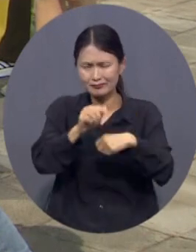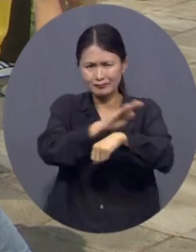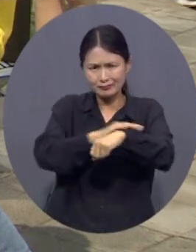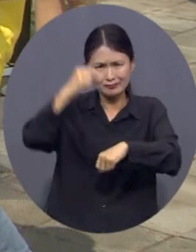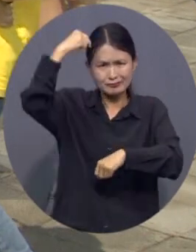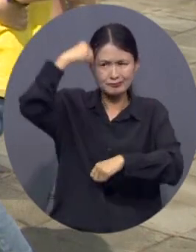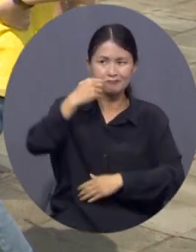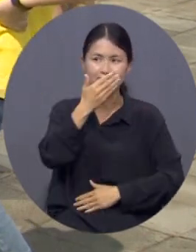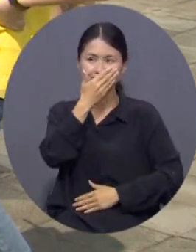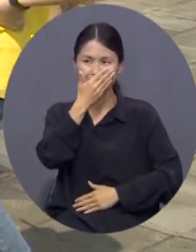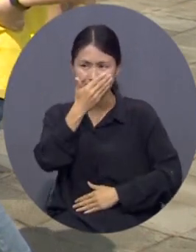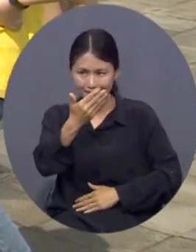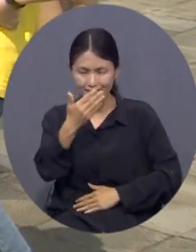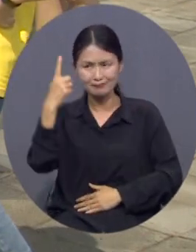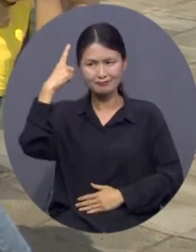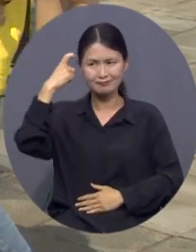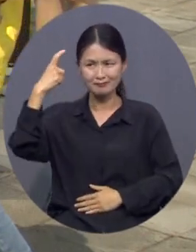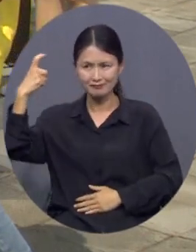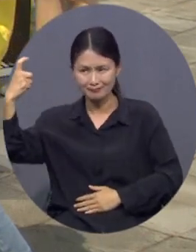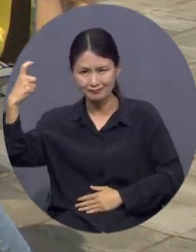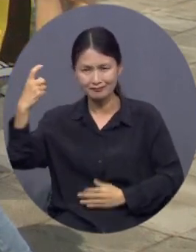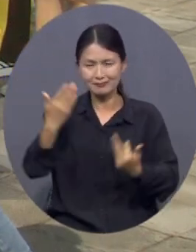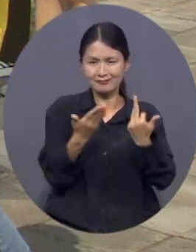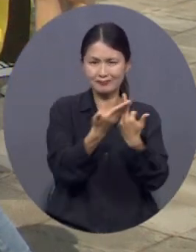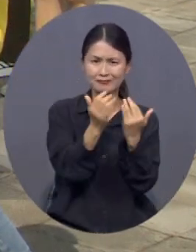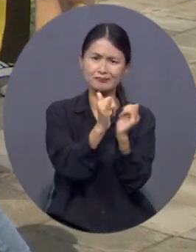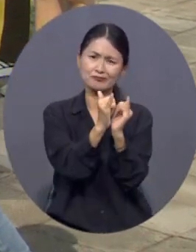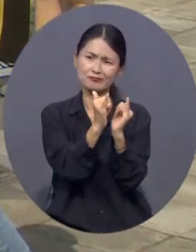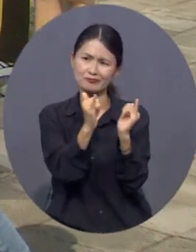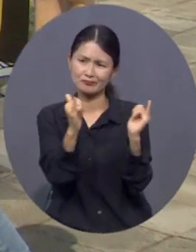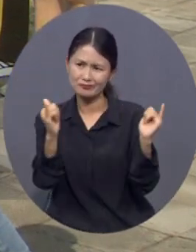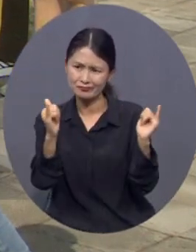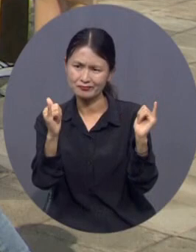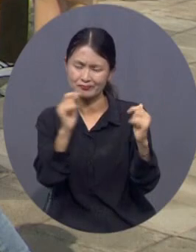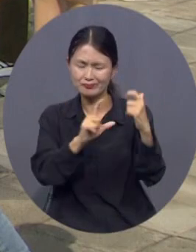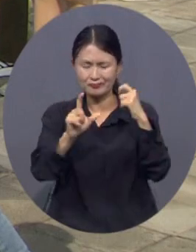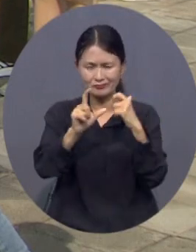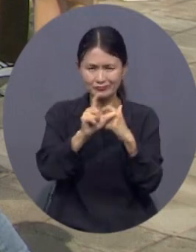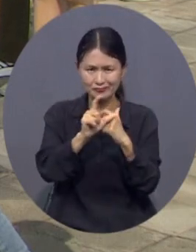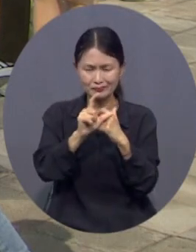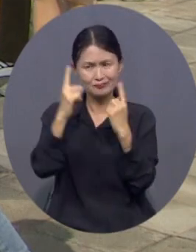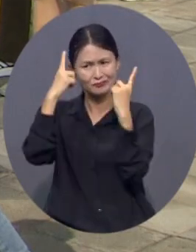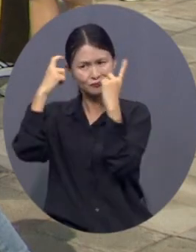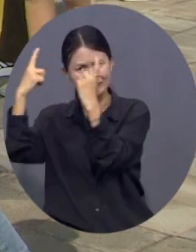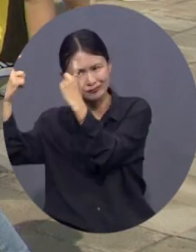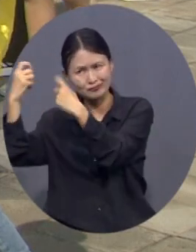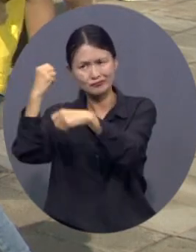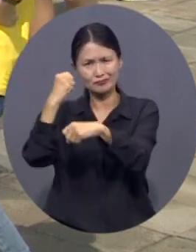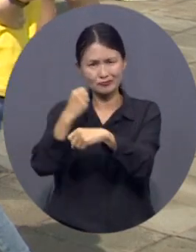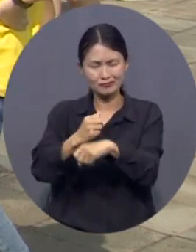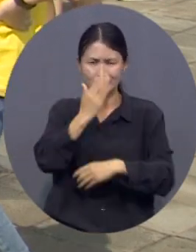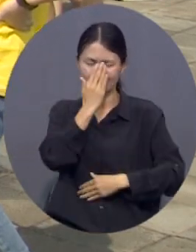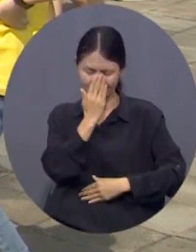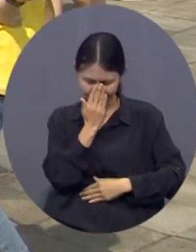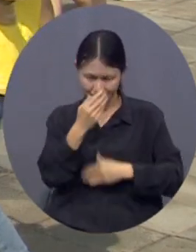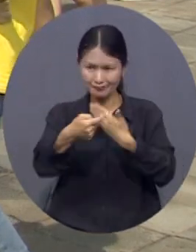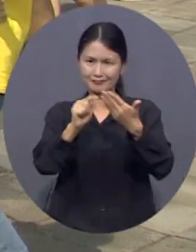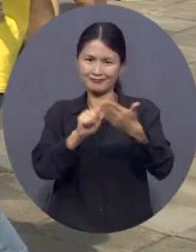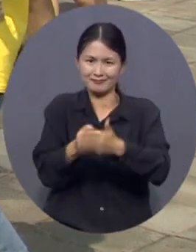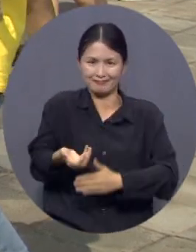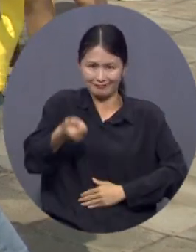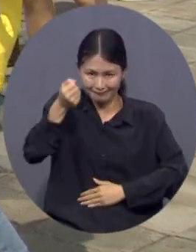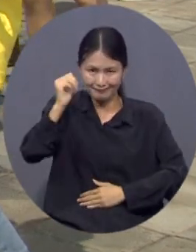잘 느끼고 추모하면서 제주 사람들을 더 기리고 경건한 마음을